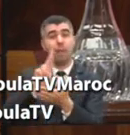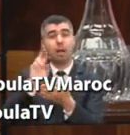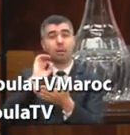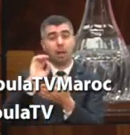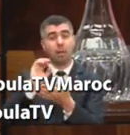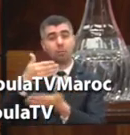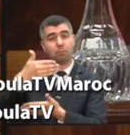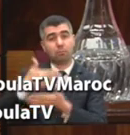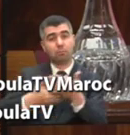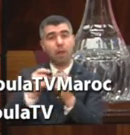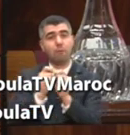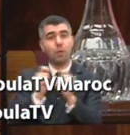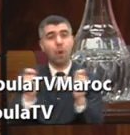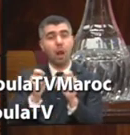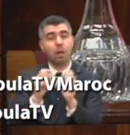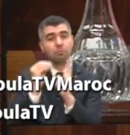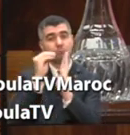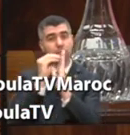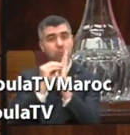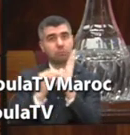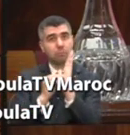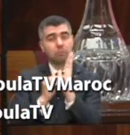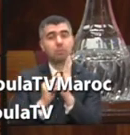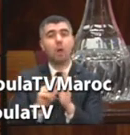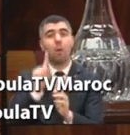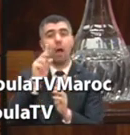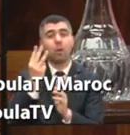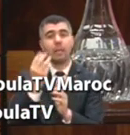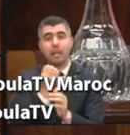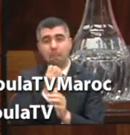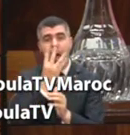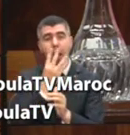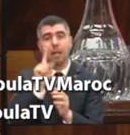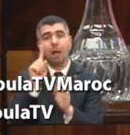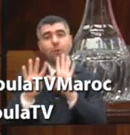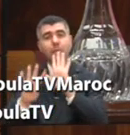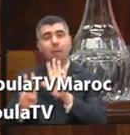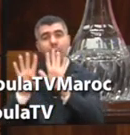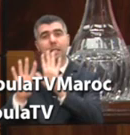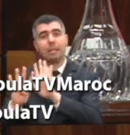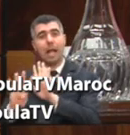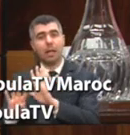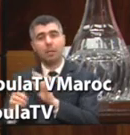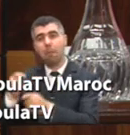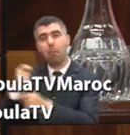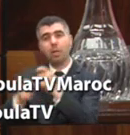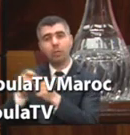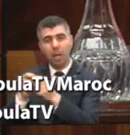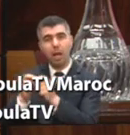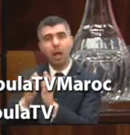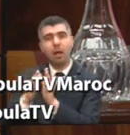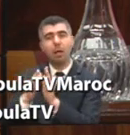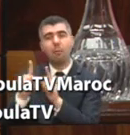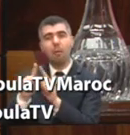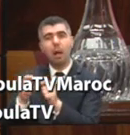الآخرة 1337 31 مارس 1919 بمثابة مدونة التجارة البحرية. ومن